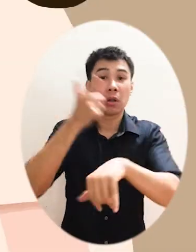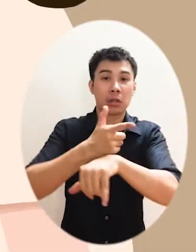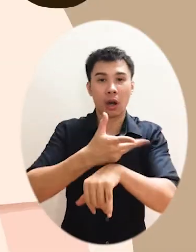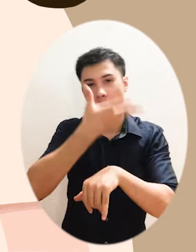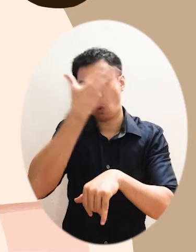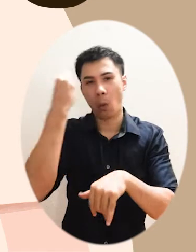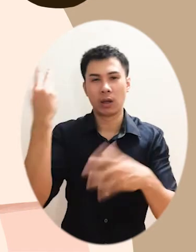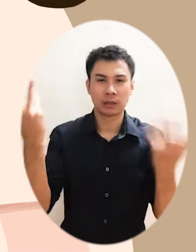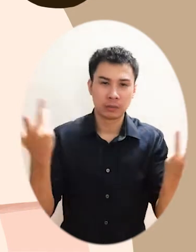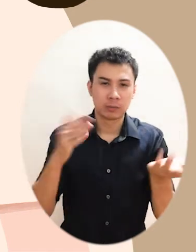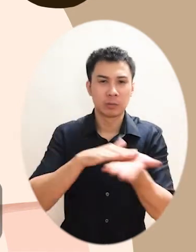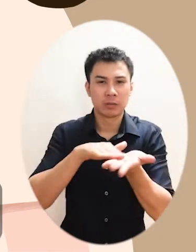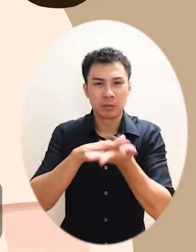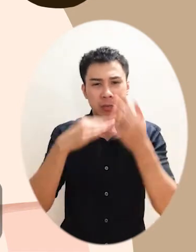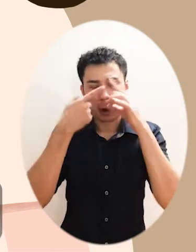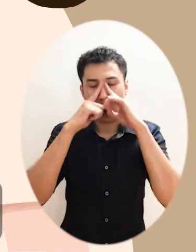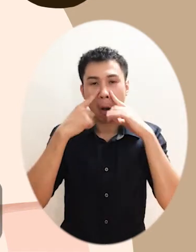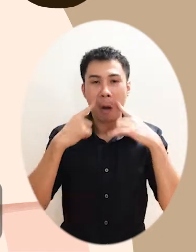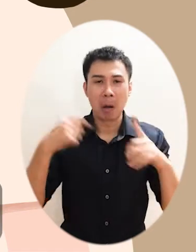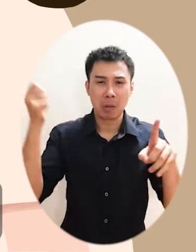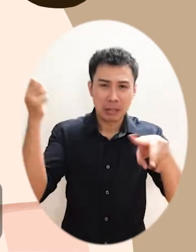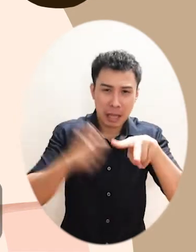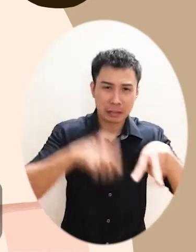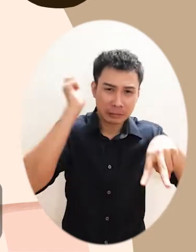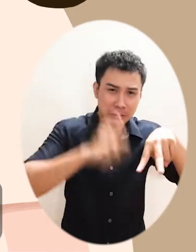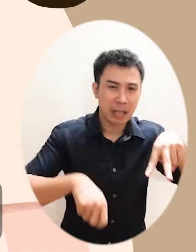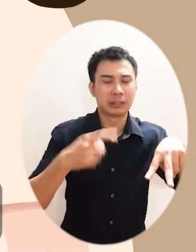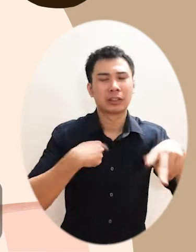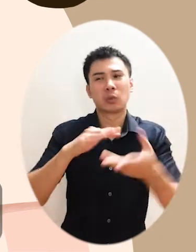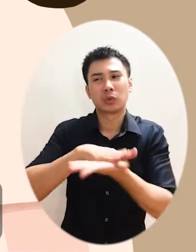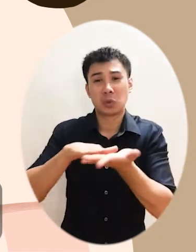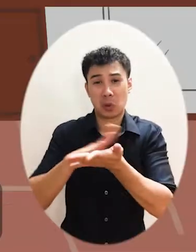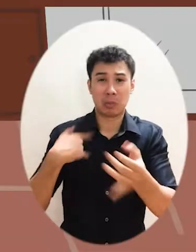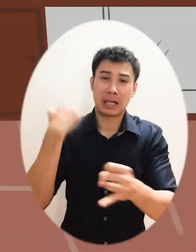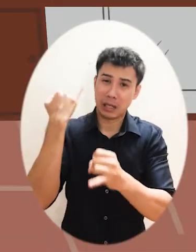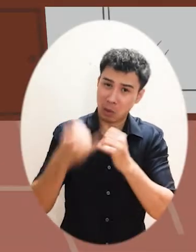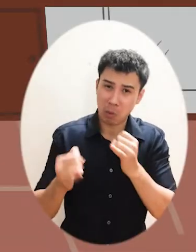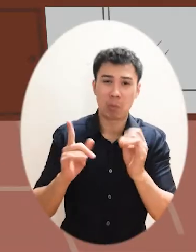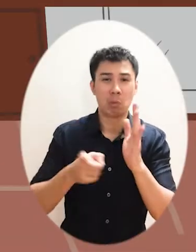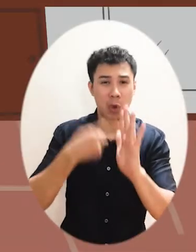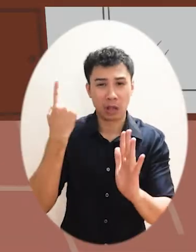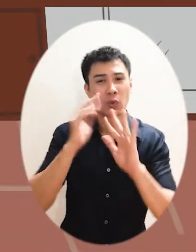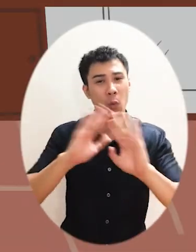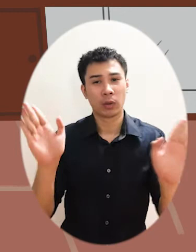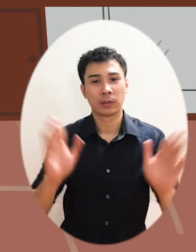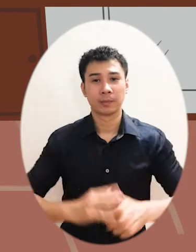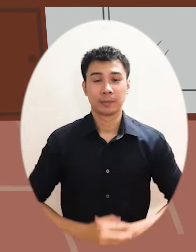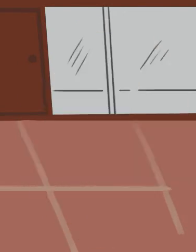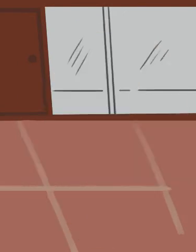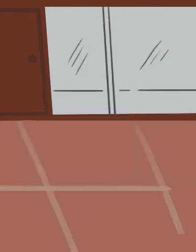Chơi quên mất giờ về. Mẹ đừng đánh con nữa ạ. Con nói đây là lần cuối ạ.